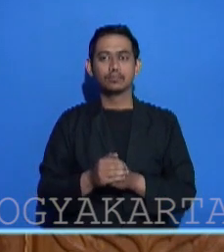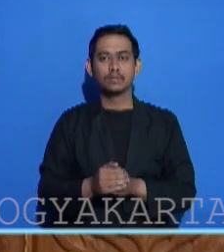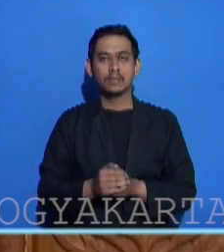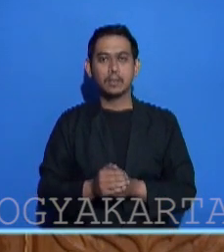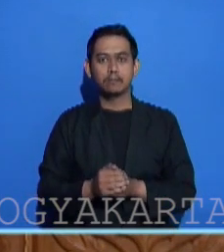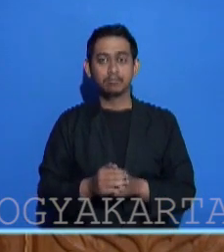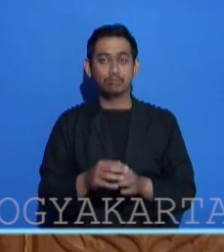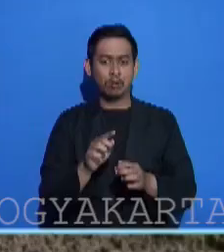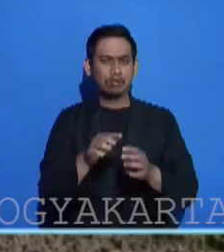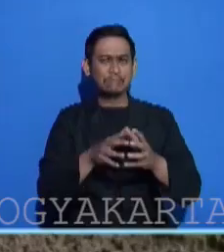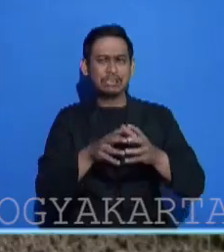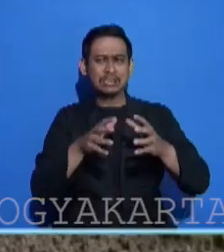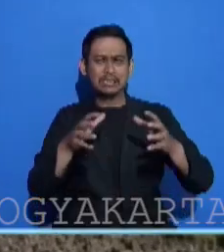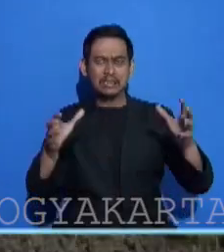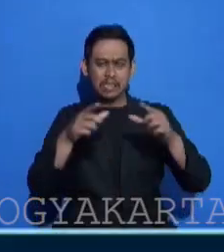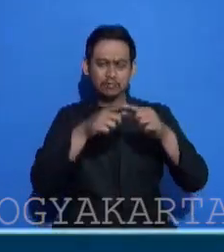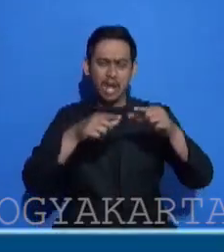tani pantun aurat.